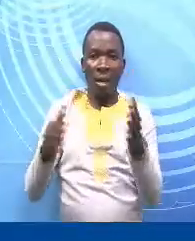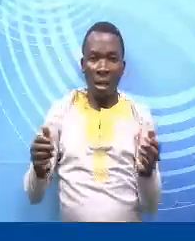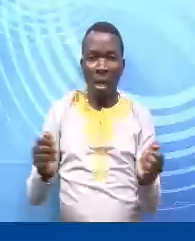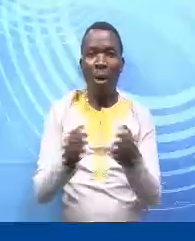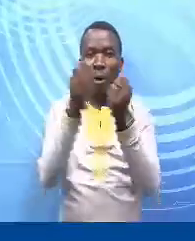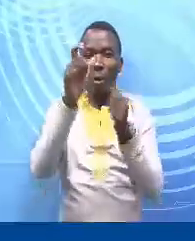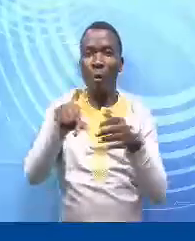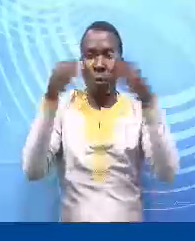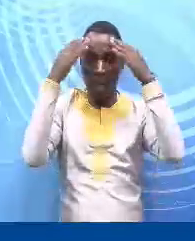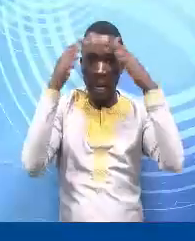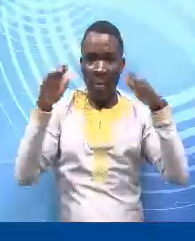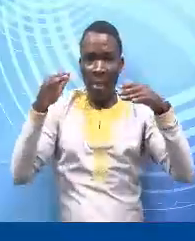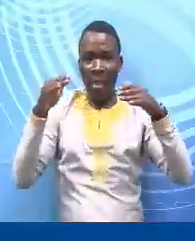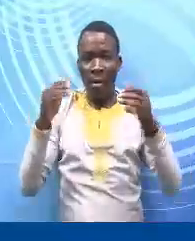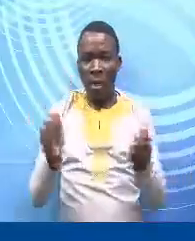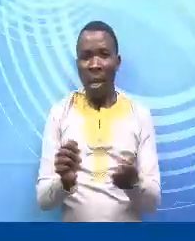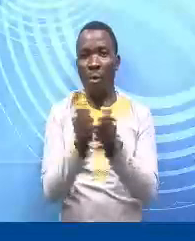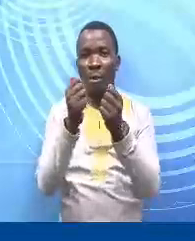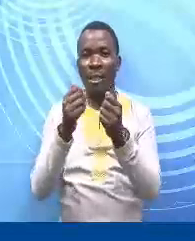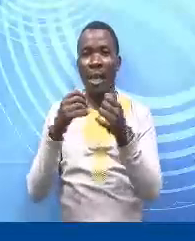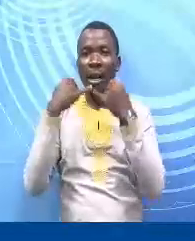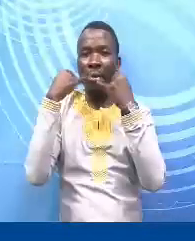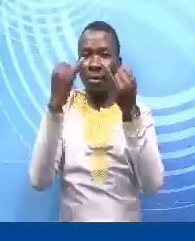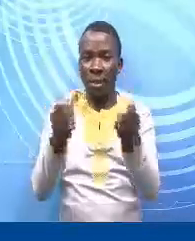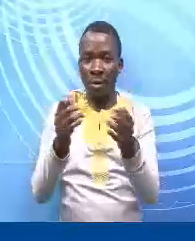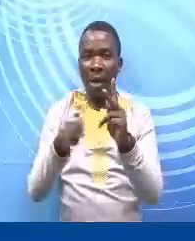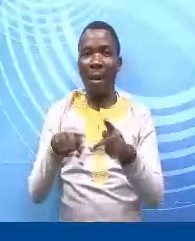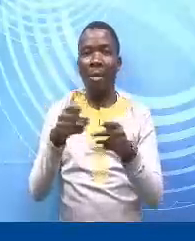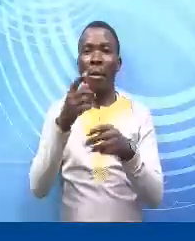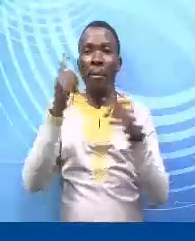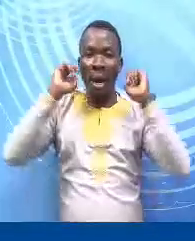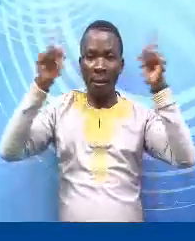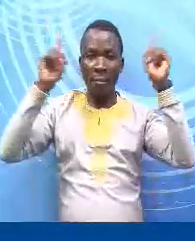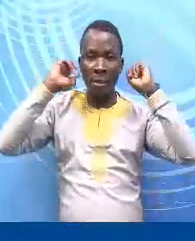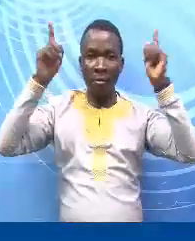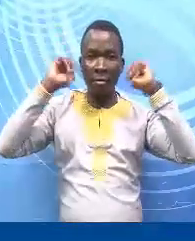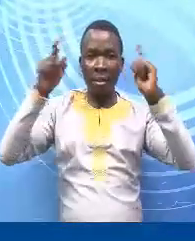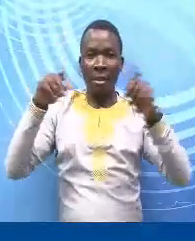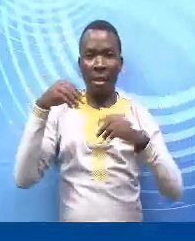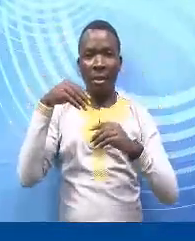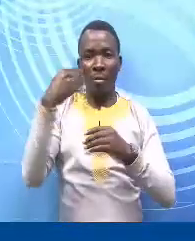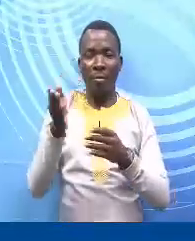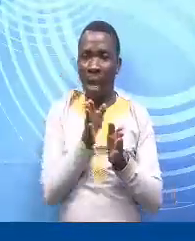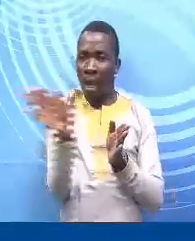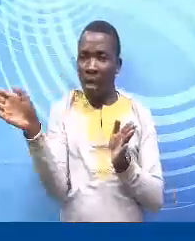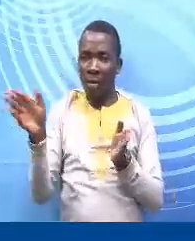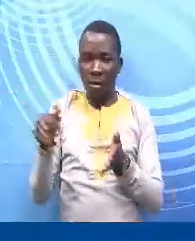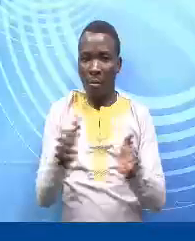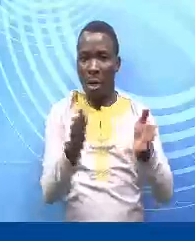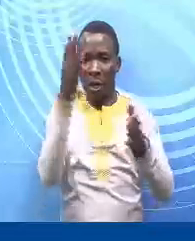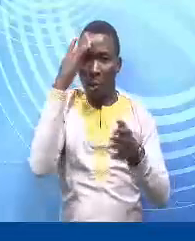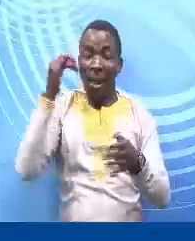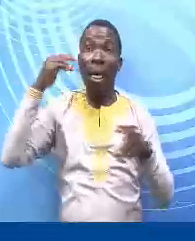kuba yamenya ko yagonze ahubwo akabibwirwa n'uko abantu barimo gusakuza yewe anataye umuhanda kubera uburangare bwo kuri